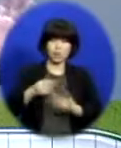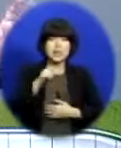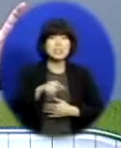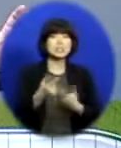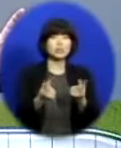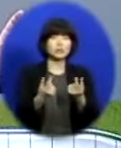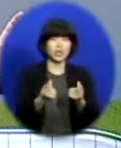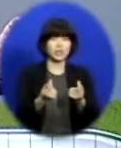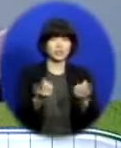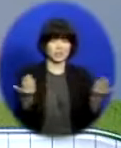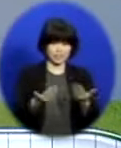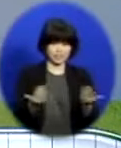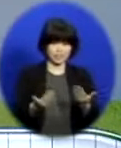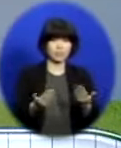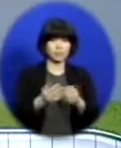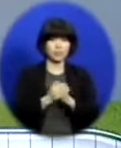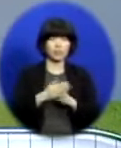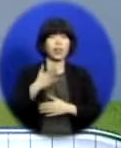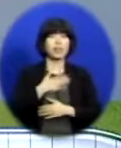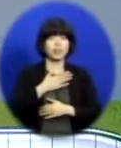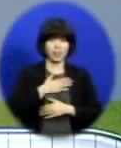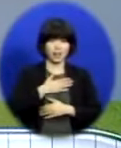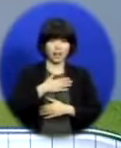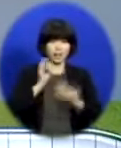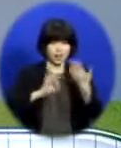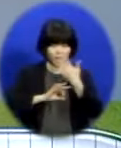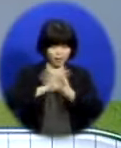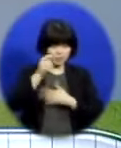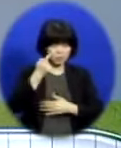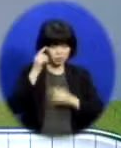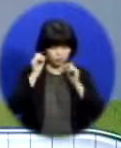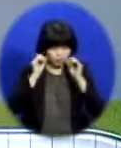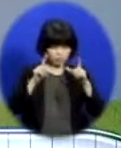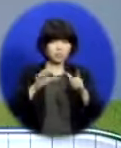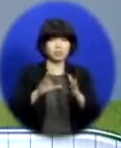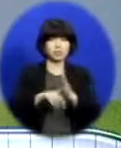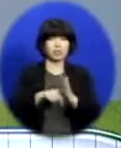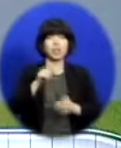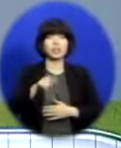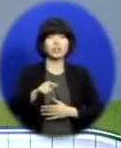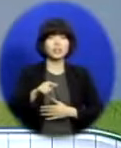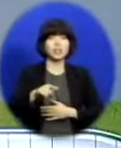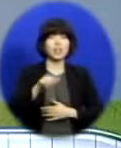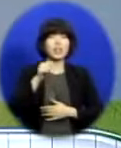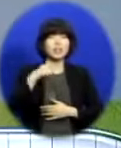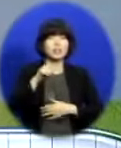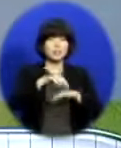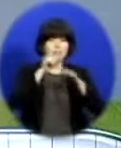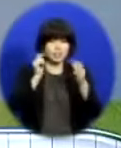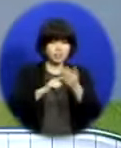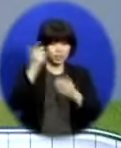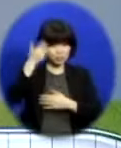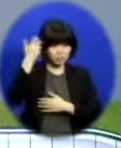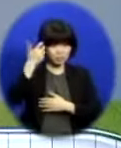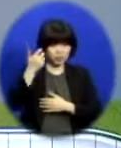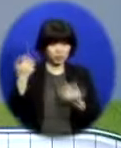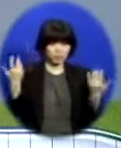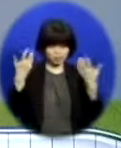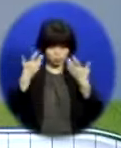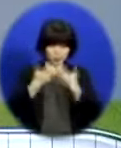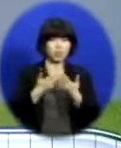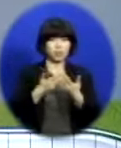같은 일은 내가 아침에 눈을 떴을 때 그때 내 심에 성이 충만하고